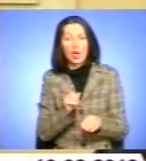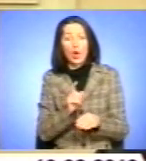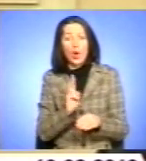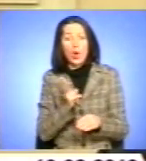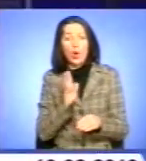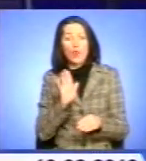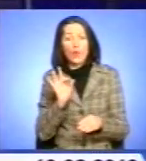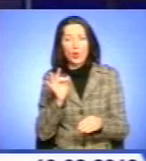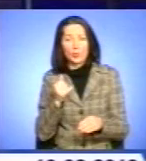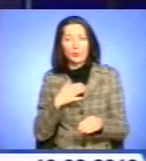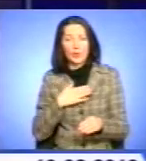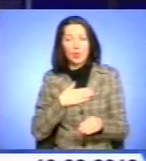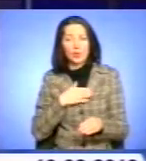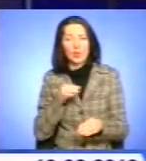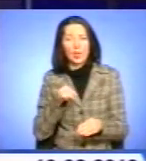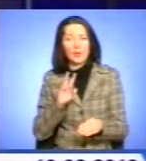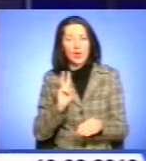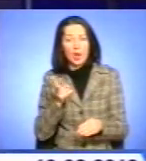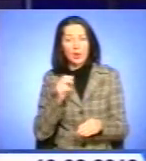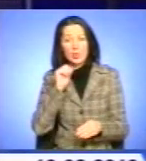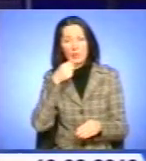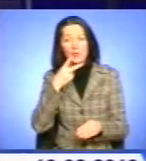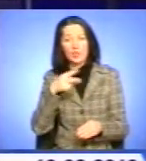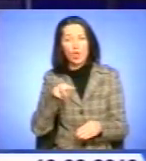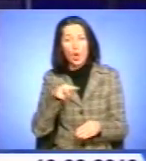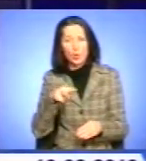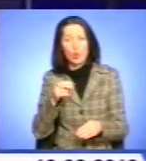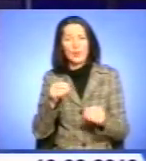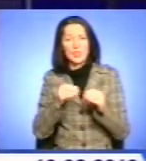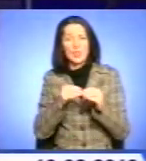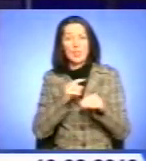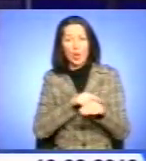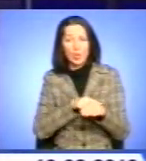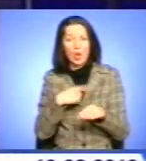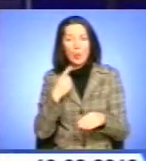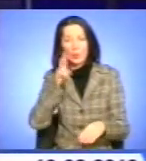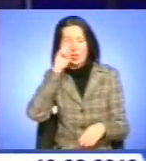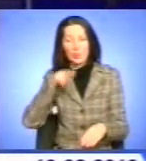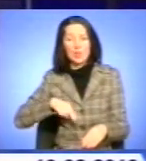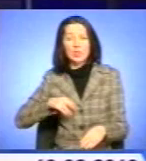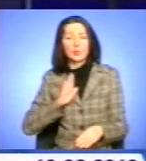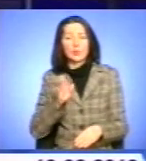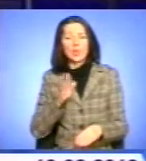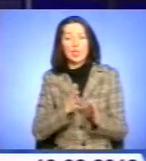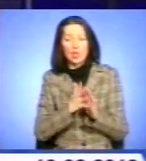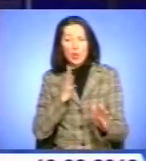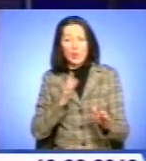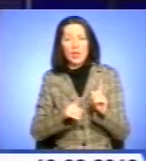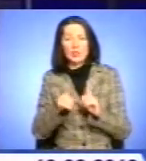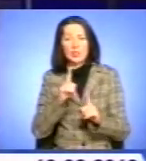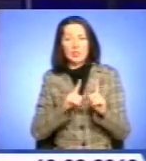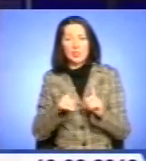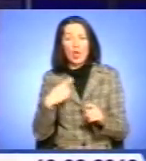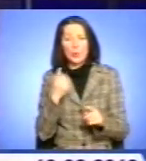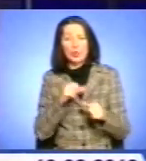нашої ТВК. Завтра, 20 лютого, о 10-й годині в облдержадміністрації відбудеться чергове засідання обласної